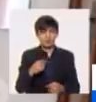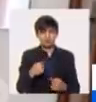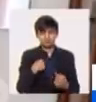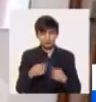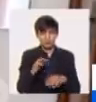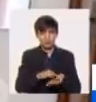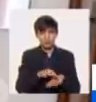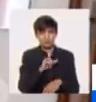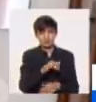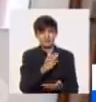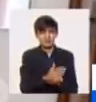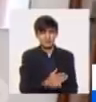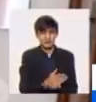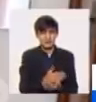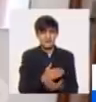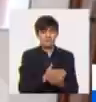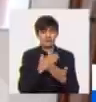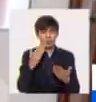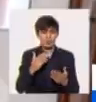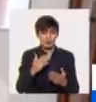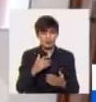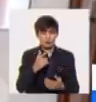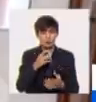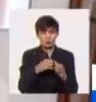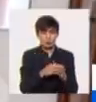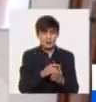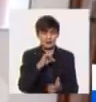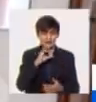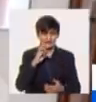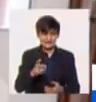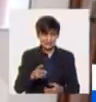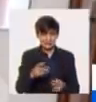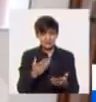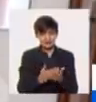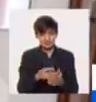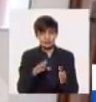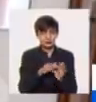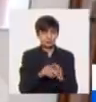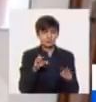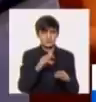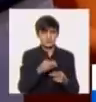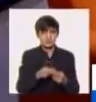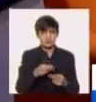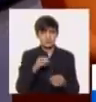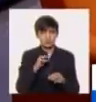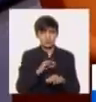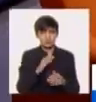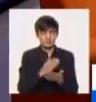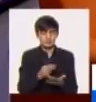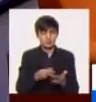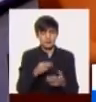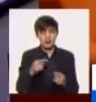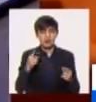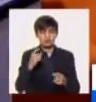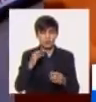заболеваниями, то есть которые входят в высокую группу риска и в другие группы риска. То есть пока утверждать